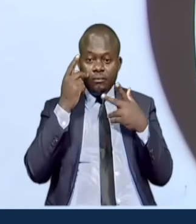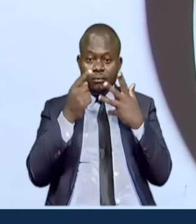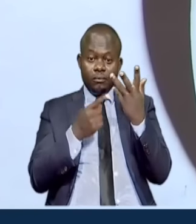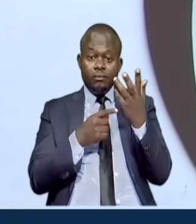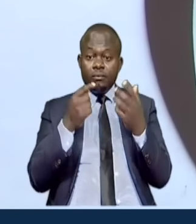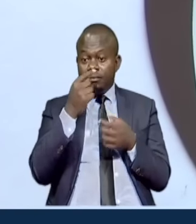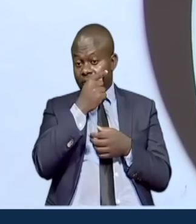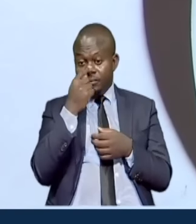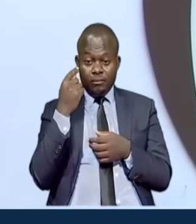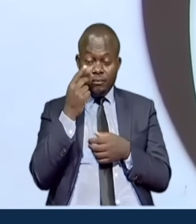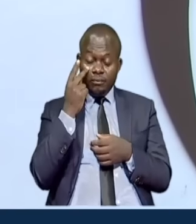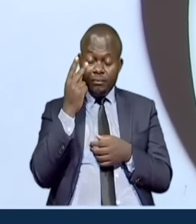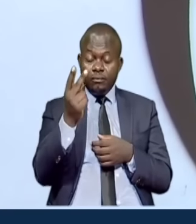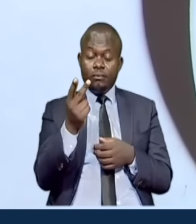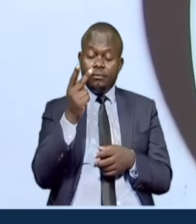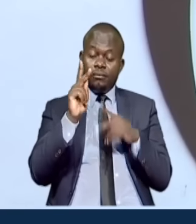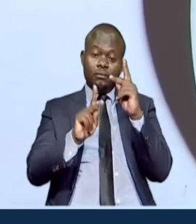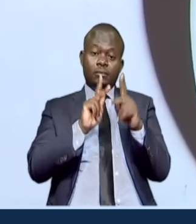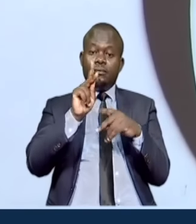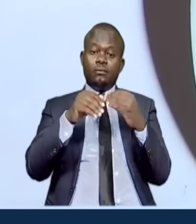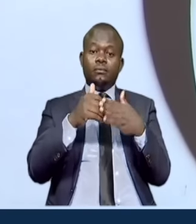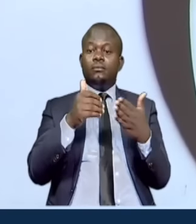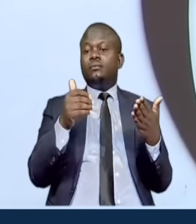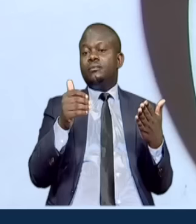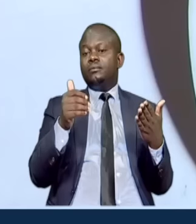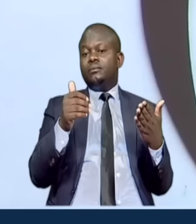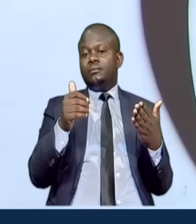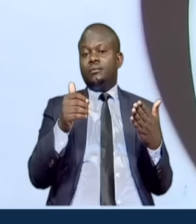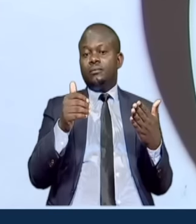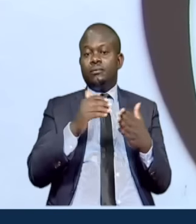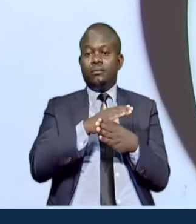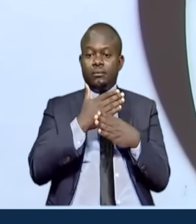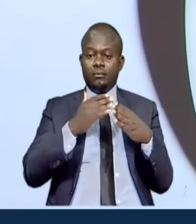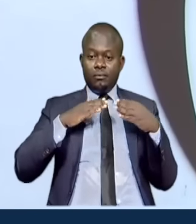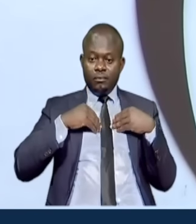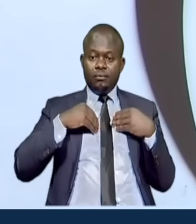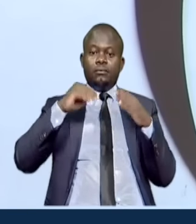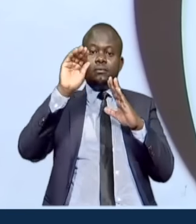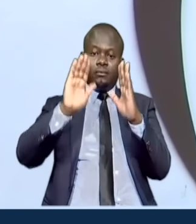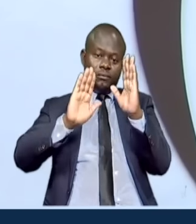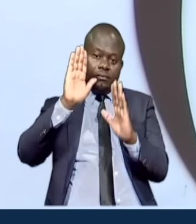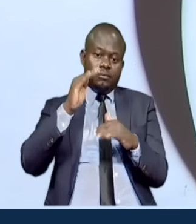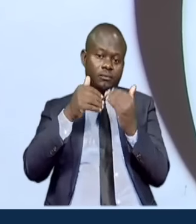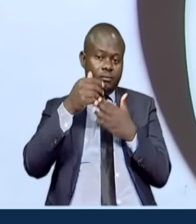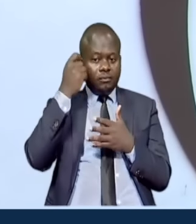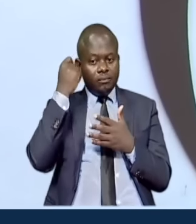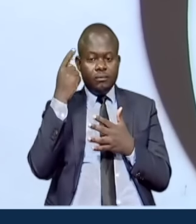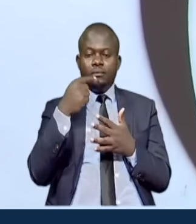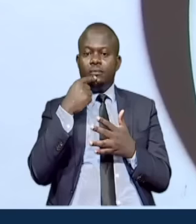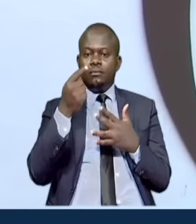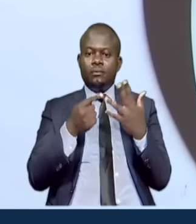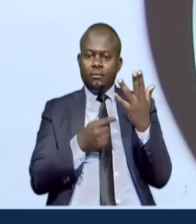tubonye bene wabo reka mvuge gucyo basanga imyemerere barabigize mu ruhare. Urumva iki ni